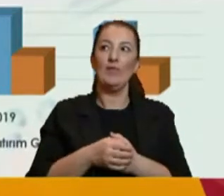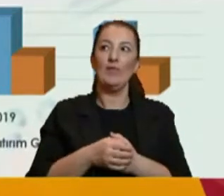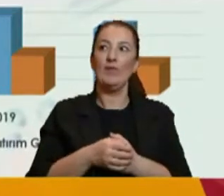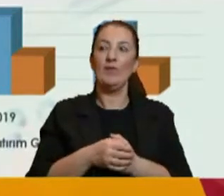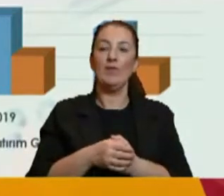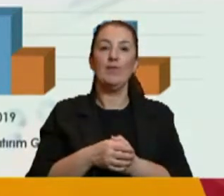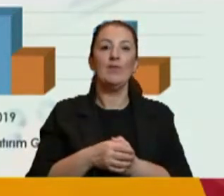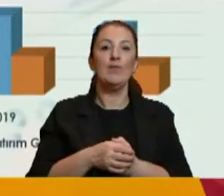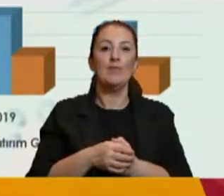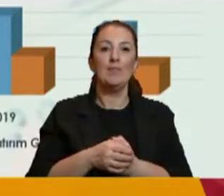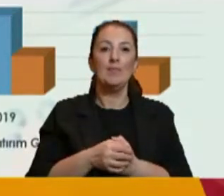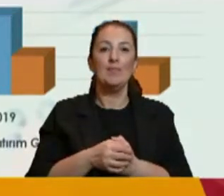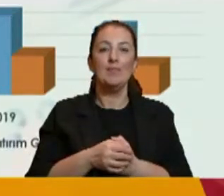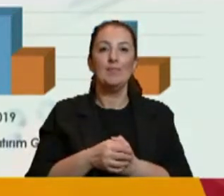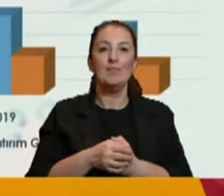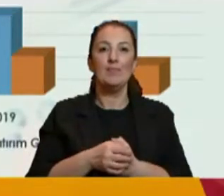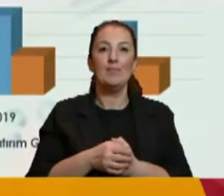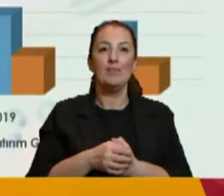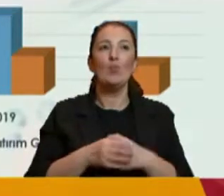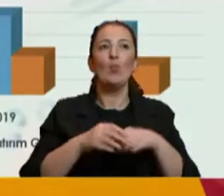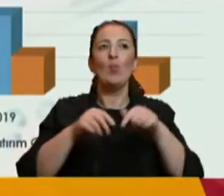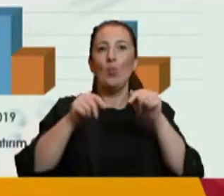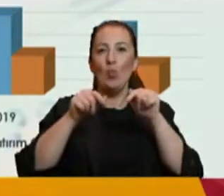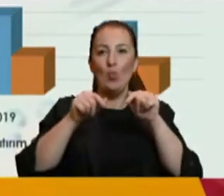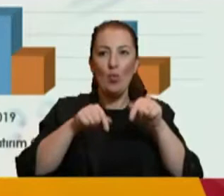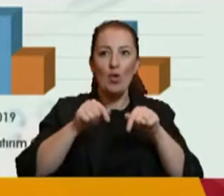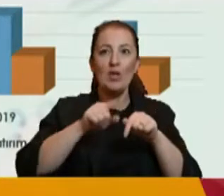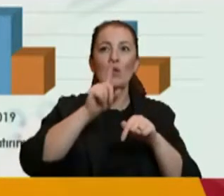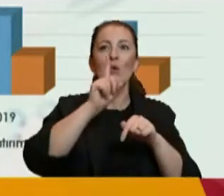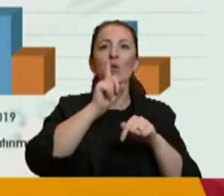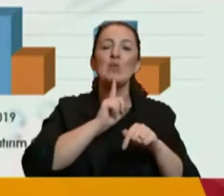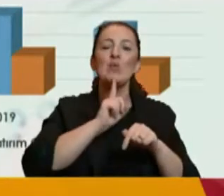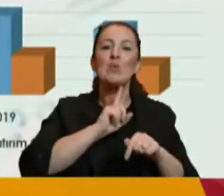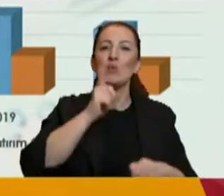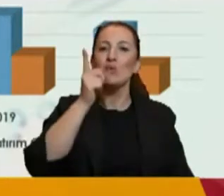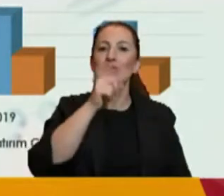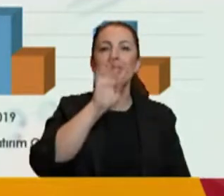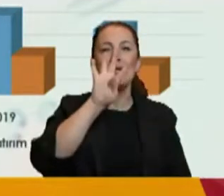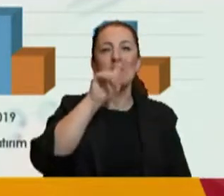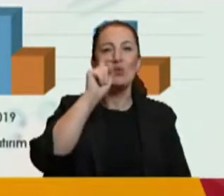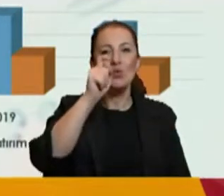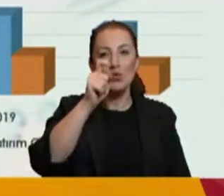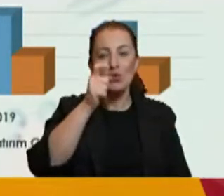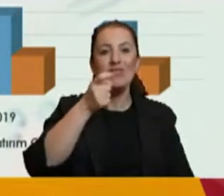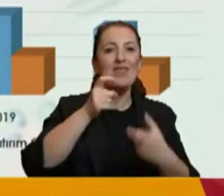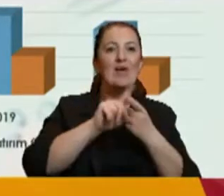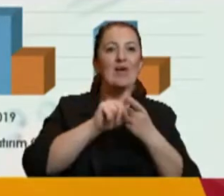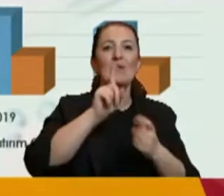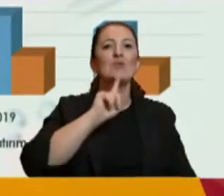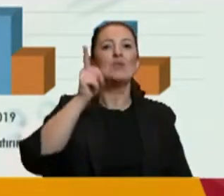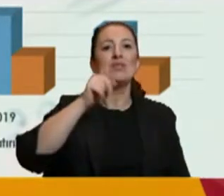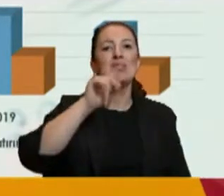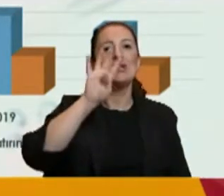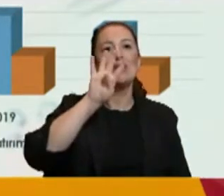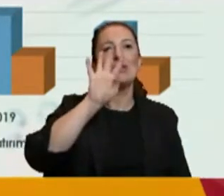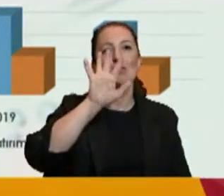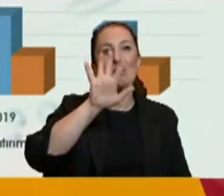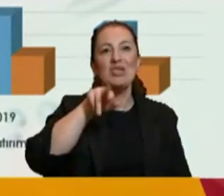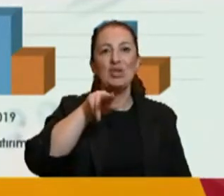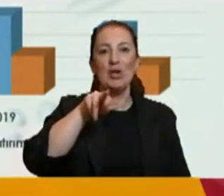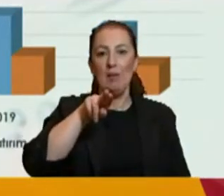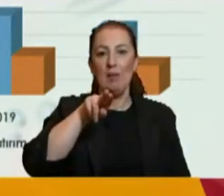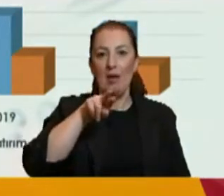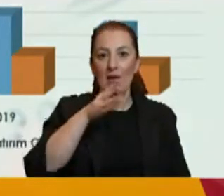var burada da yüzde 49 ve yüzde 45 gibi